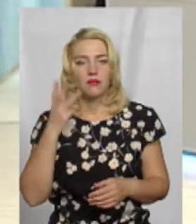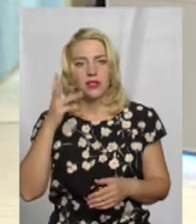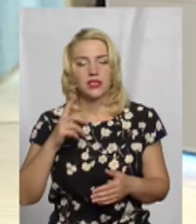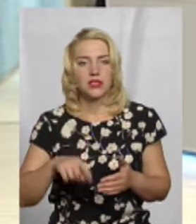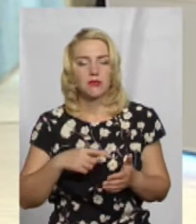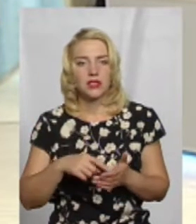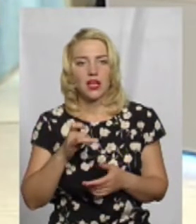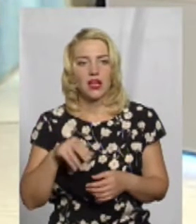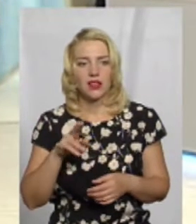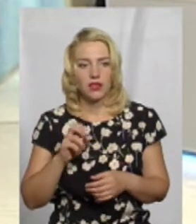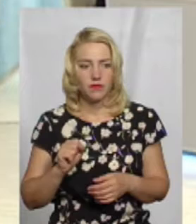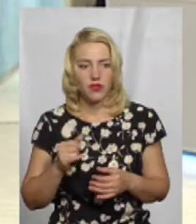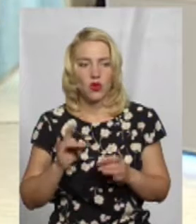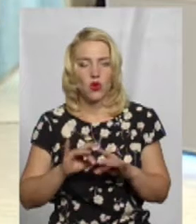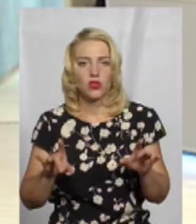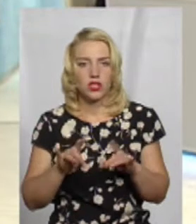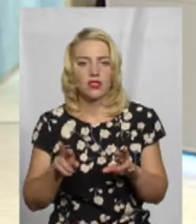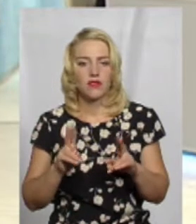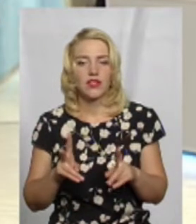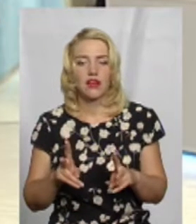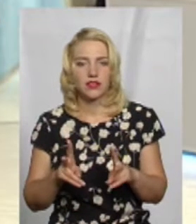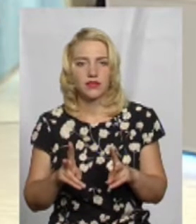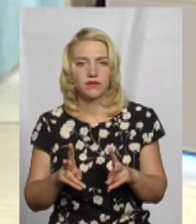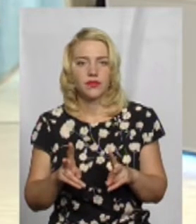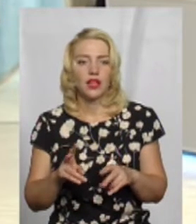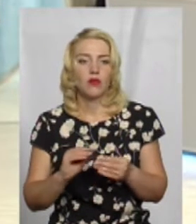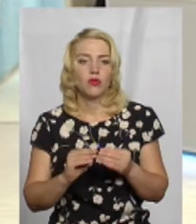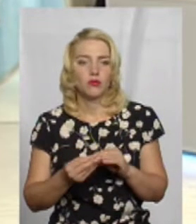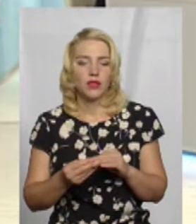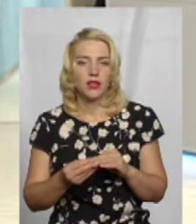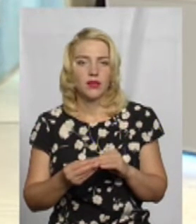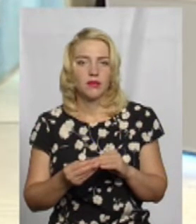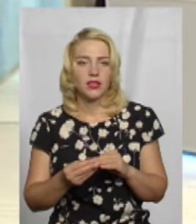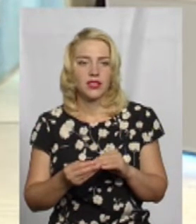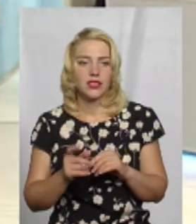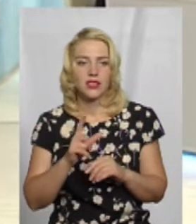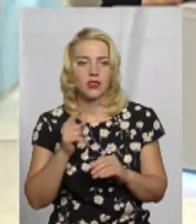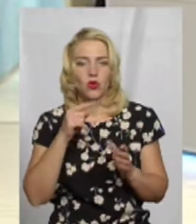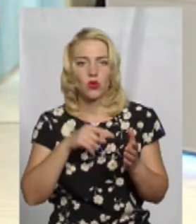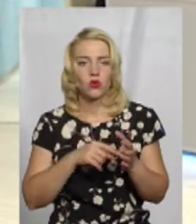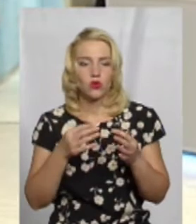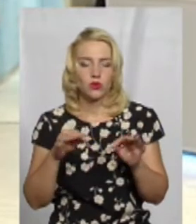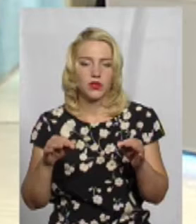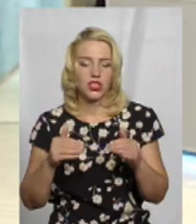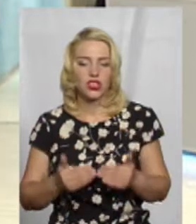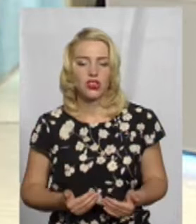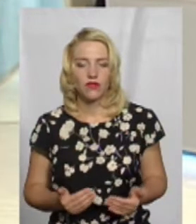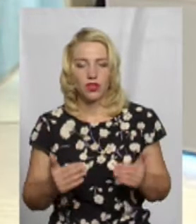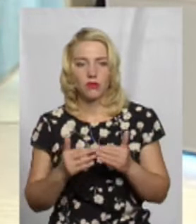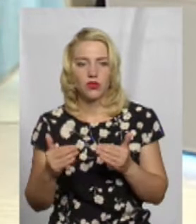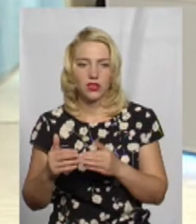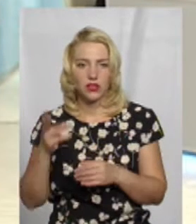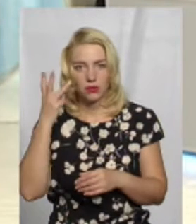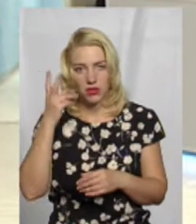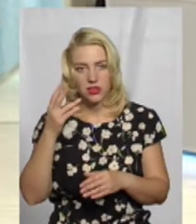міської ради, розказував як про проблеми з доступністю житлових будинків Хмельницького.